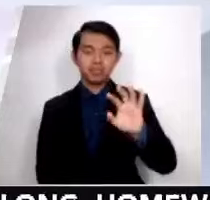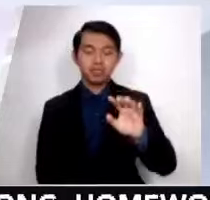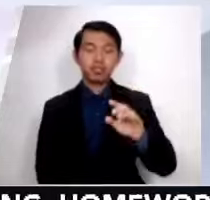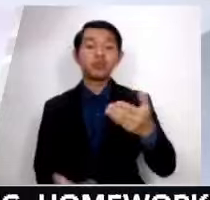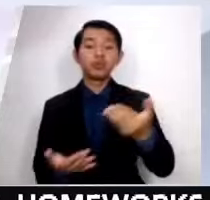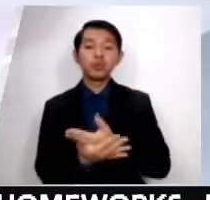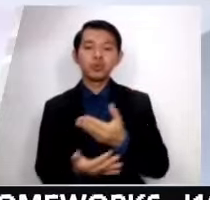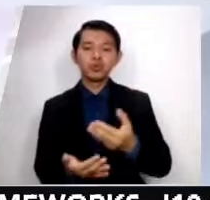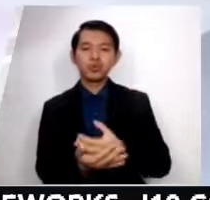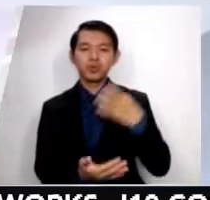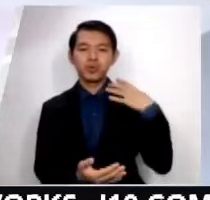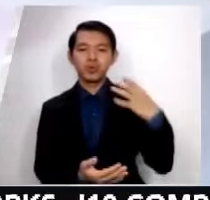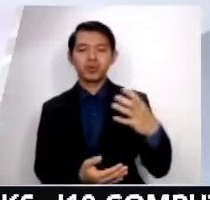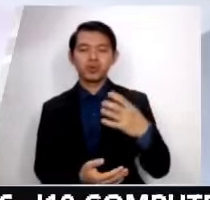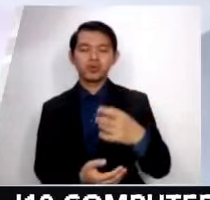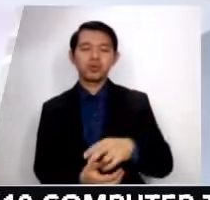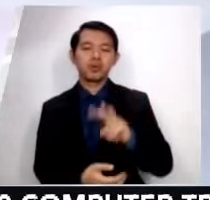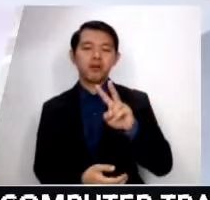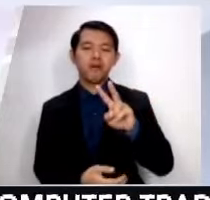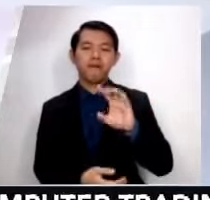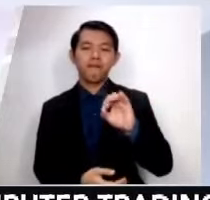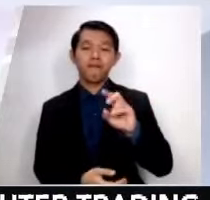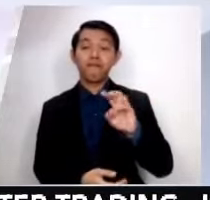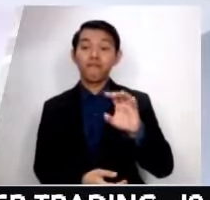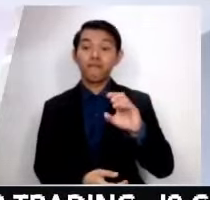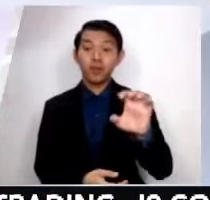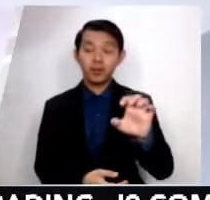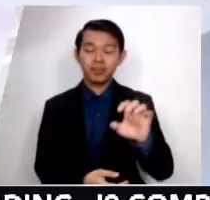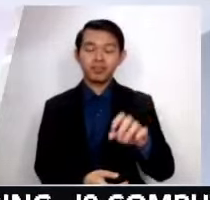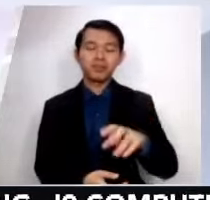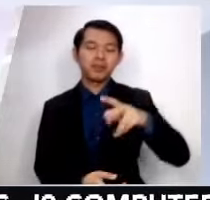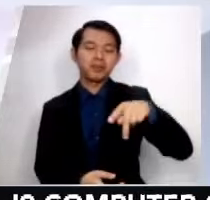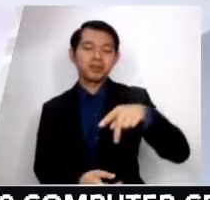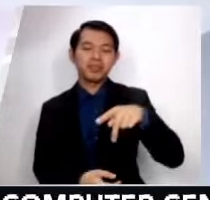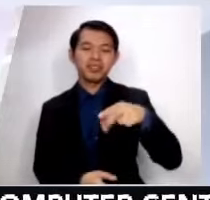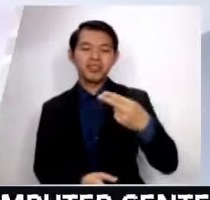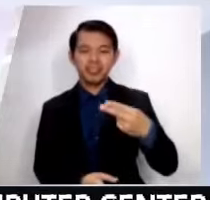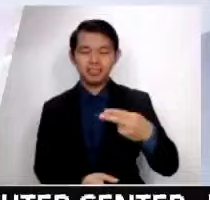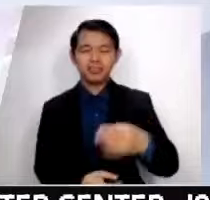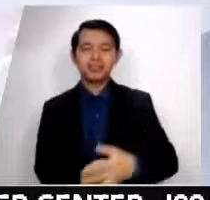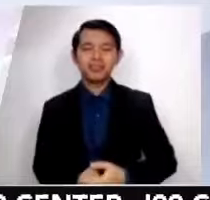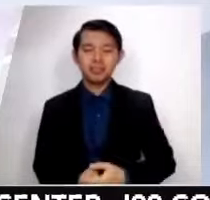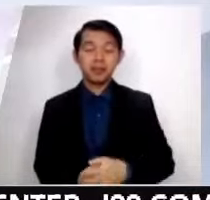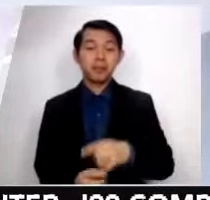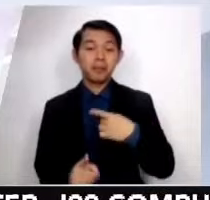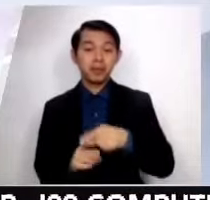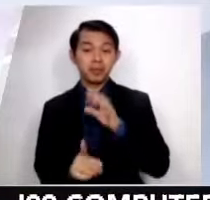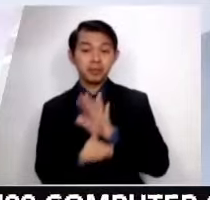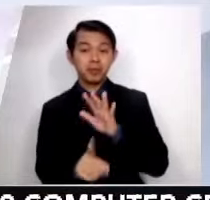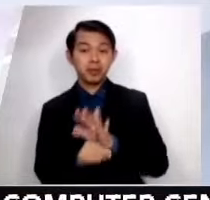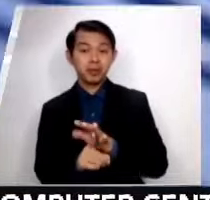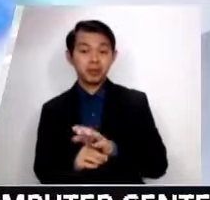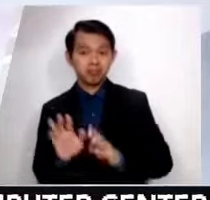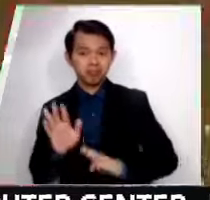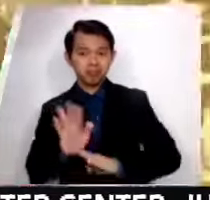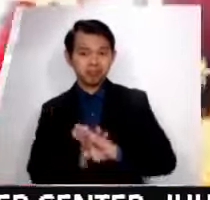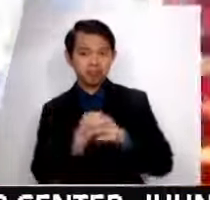naman online ang pagsisimula ng family drama series na Pulang Araw. May report si Nelson